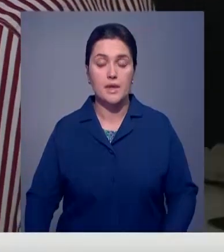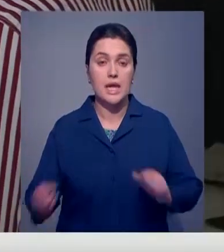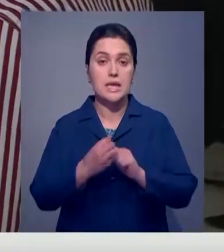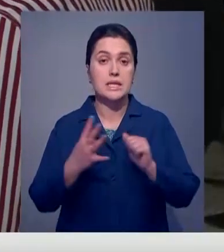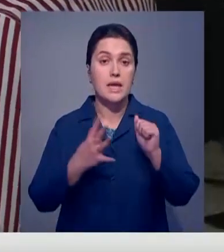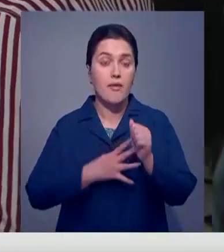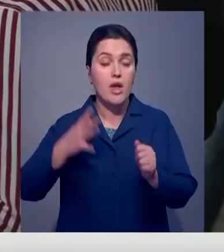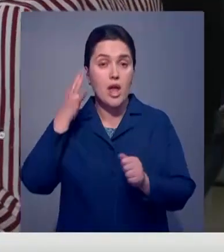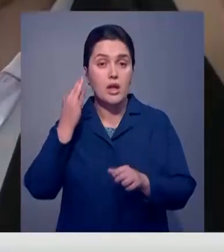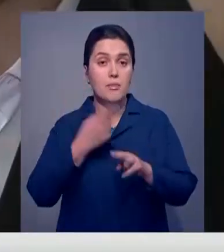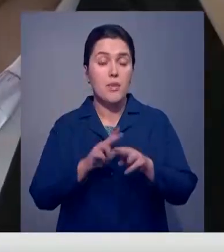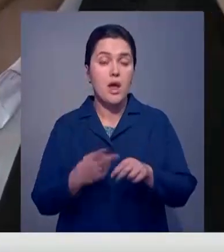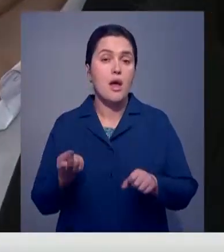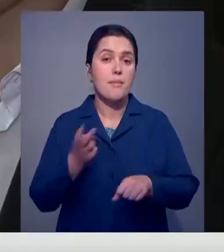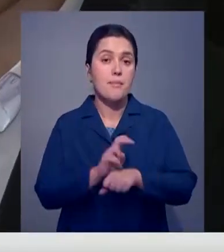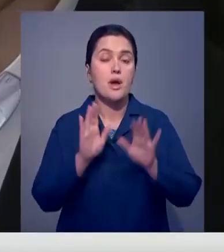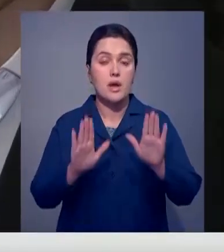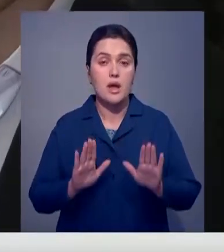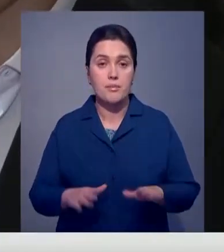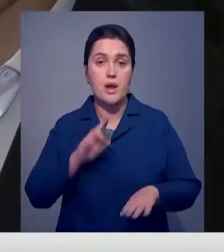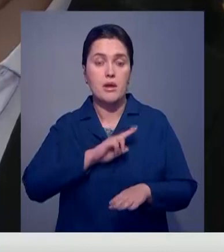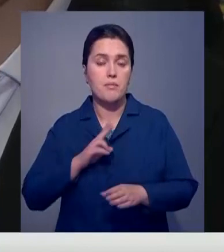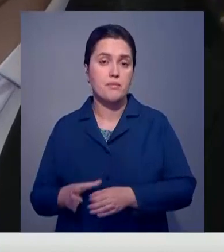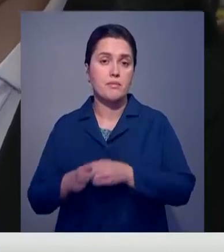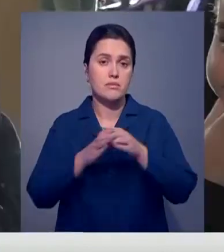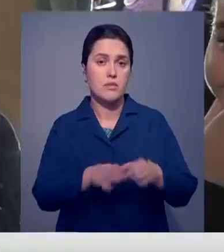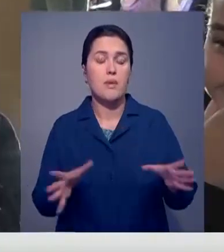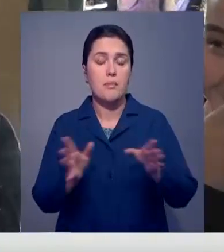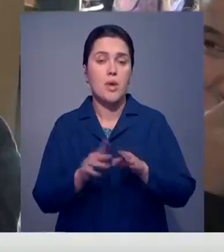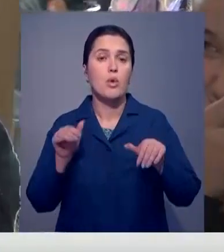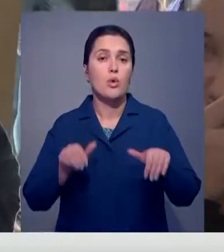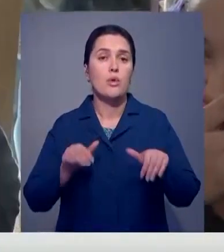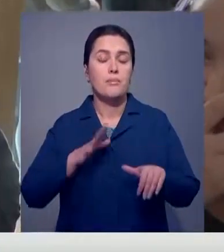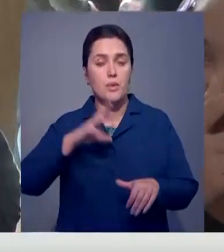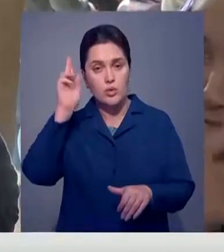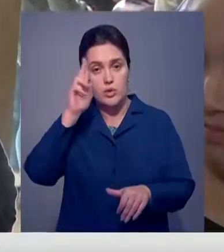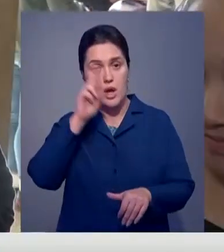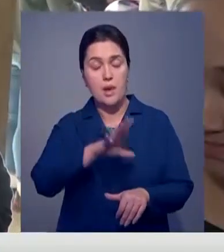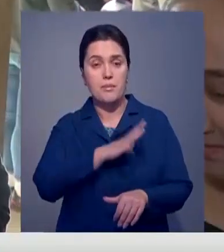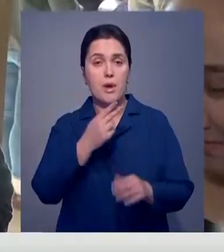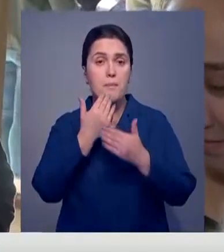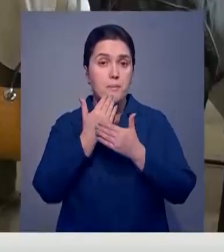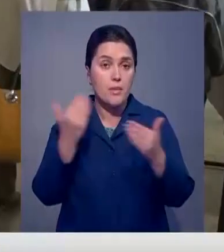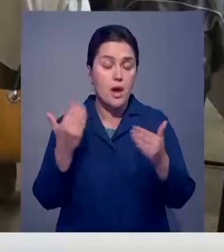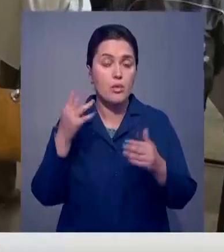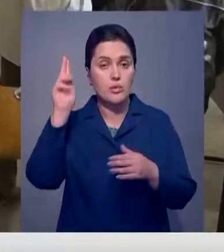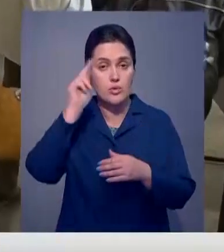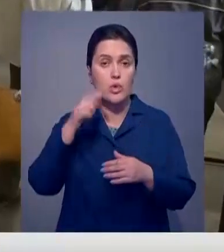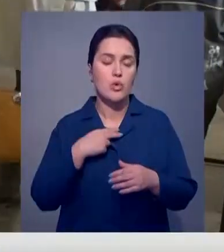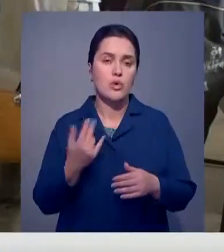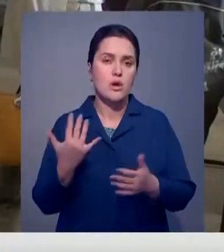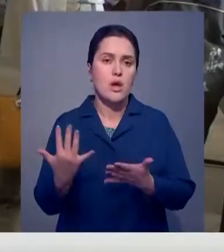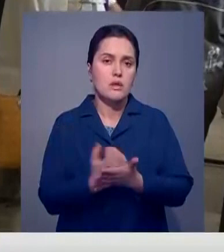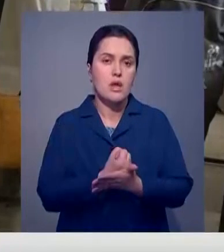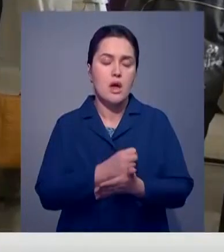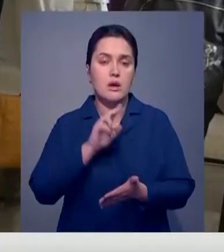19-летний Гасыр Серик на ярмарку вакансий пришел со своими друзьями по колледжу. Молодой человек учится на последнем курсе, но уже сегодня решил найти себе